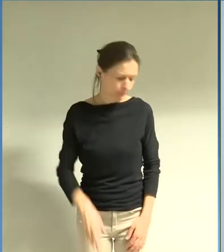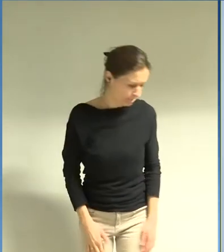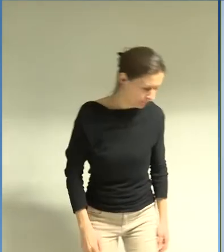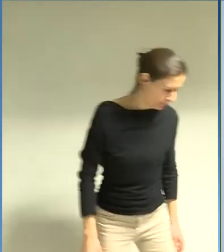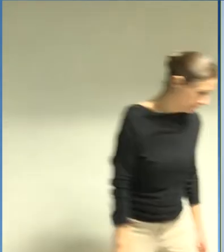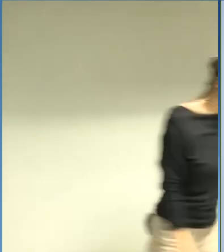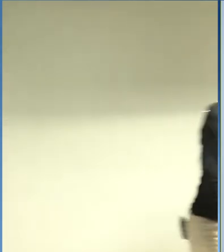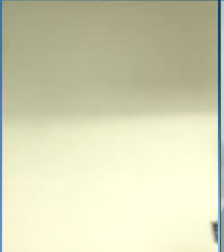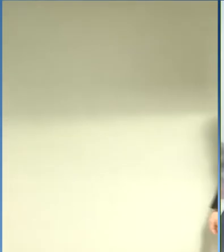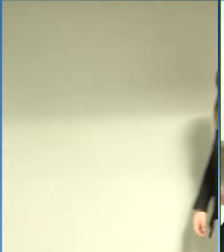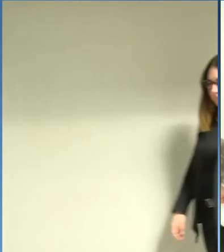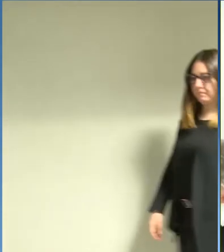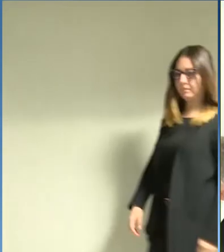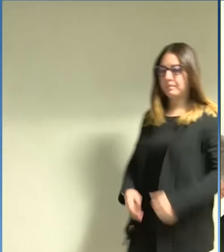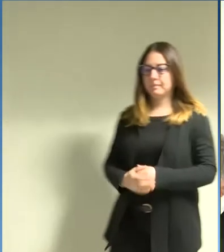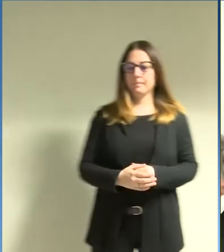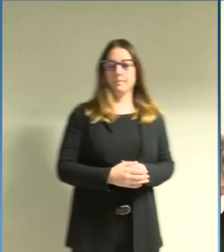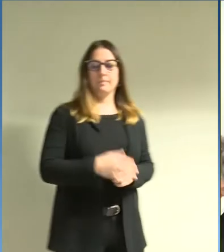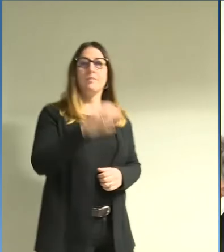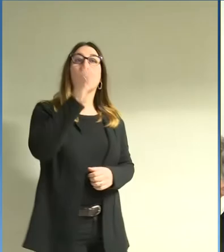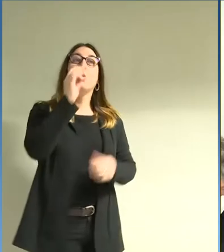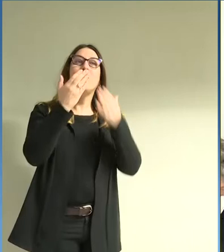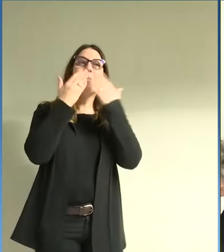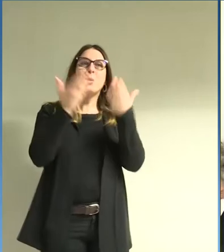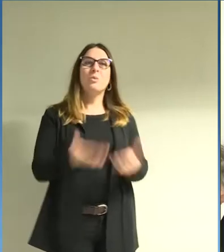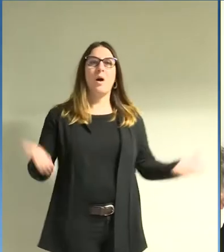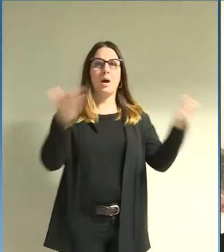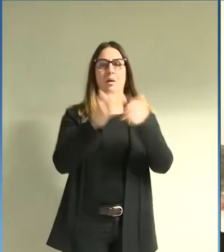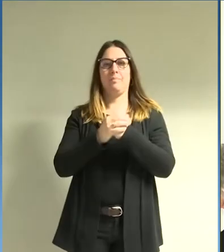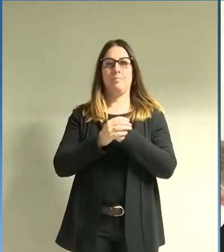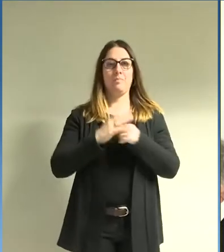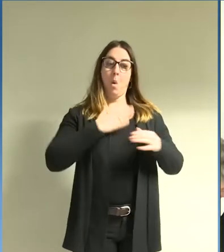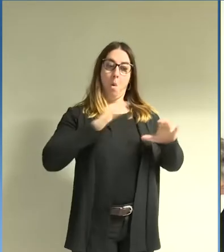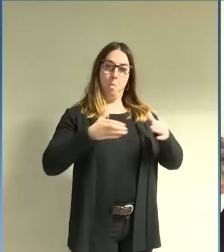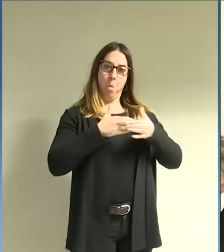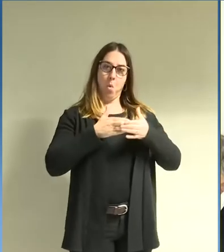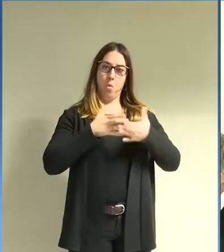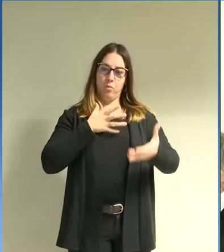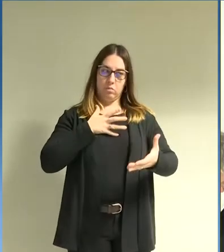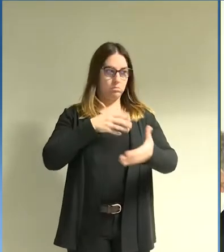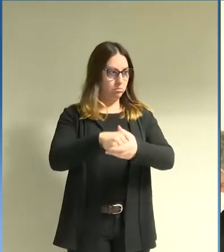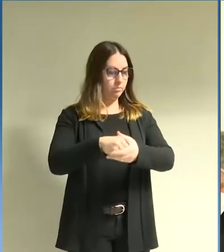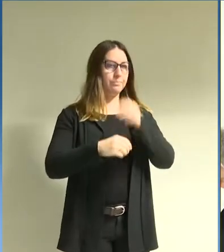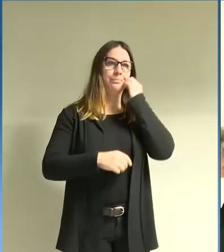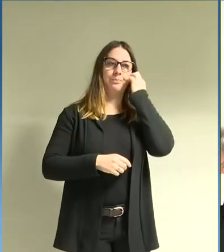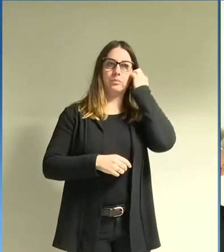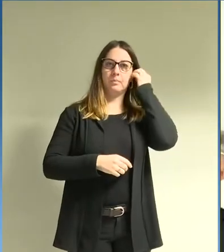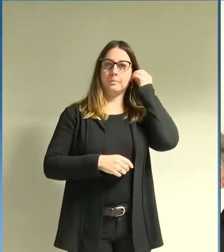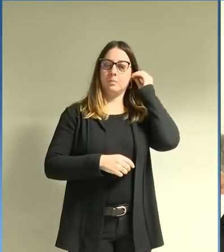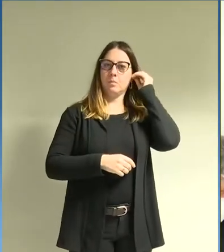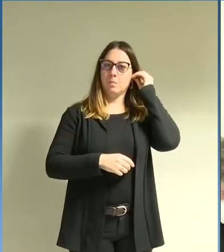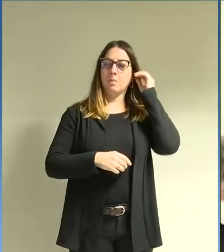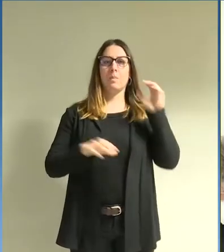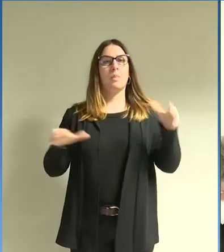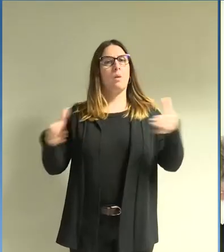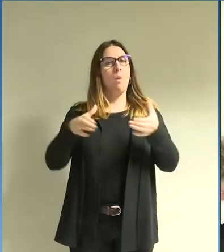oui bonsoir à tous à tous une intervention pour mon groupe notre groupe qui partage